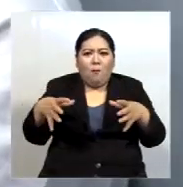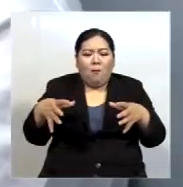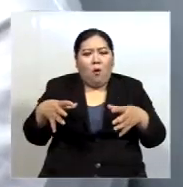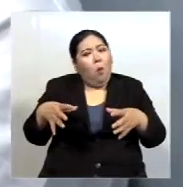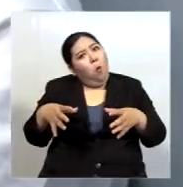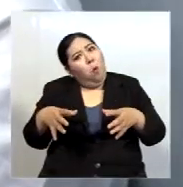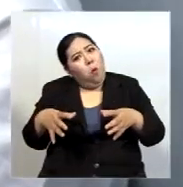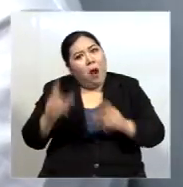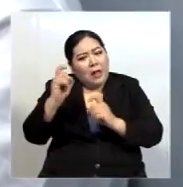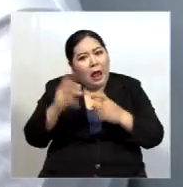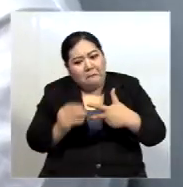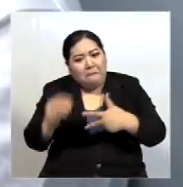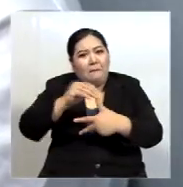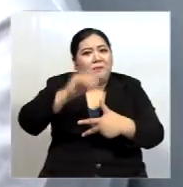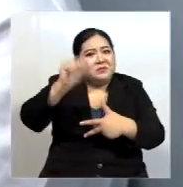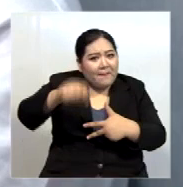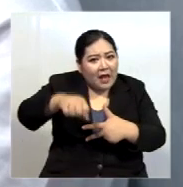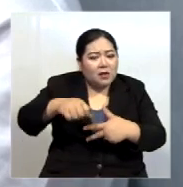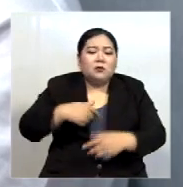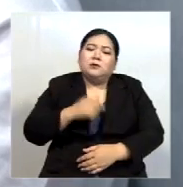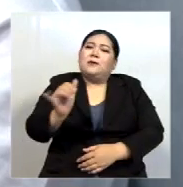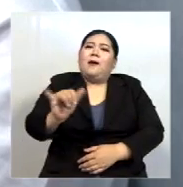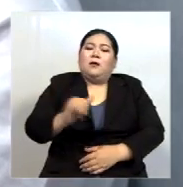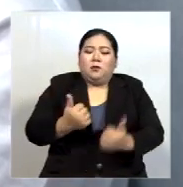จารณายกระดับ2ไประดับ3เนี่ยเป็นไปได้แต่เนื่องจ